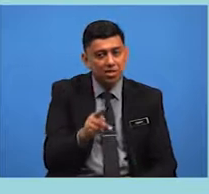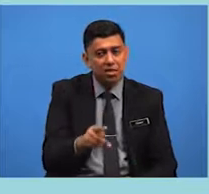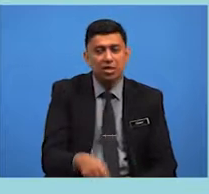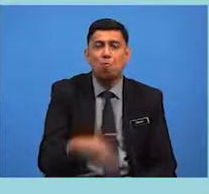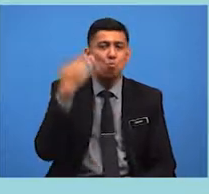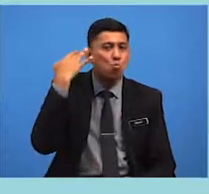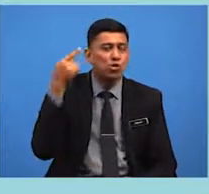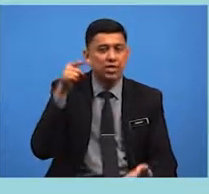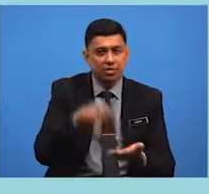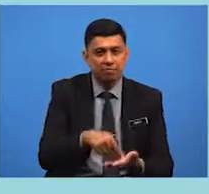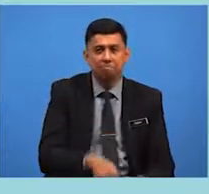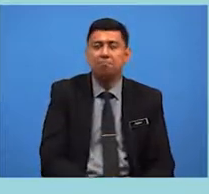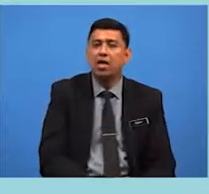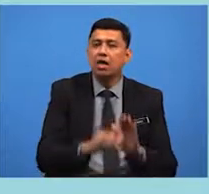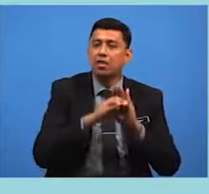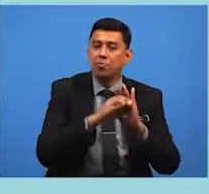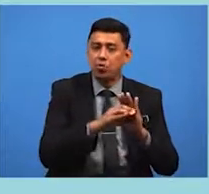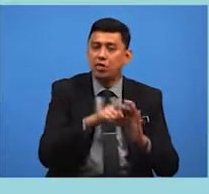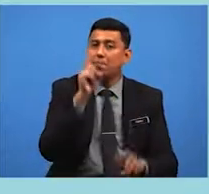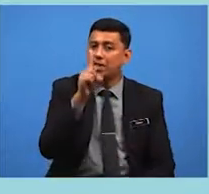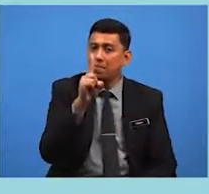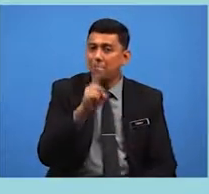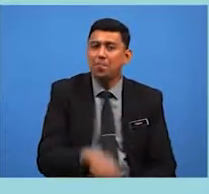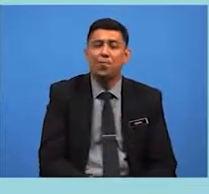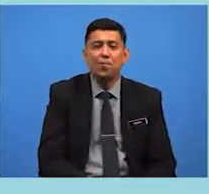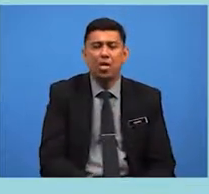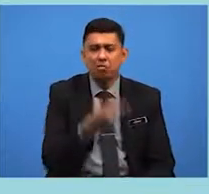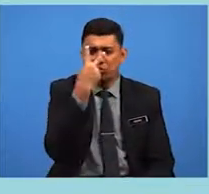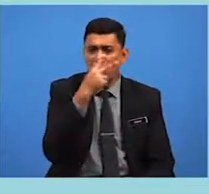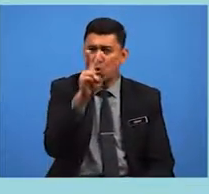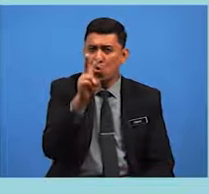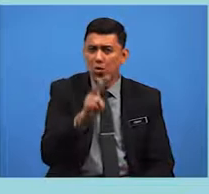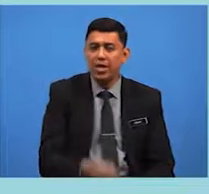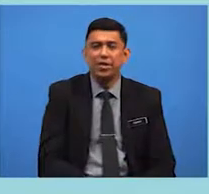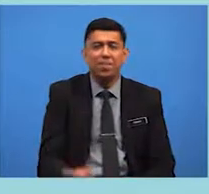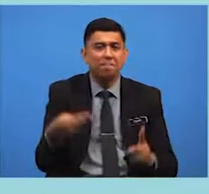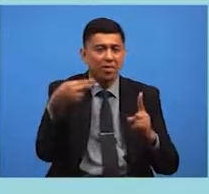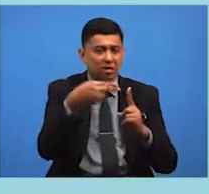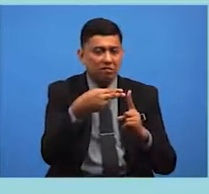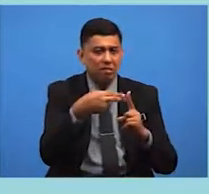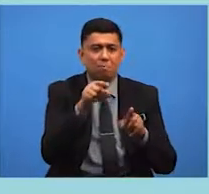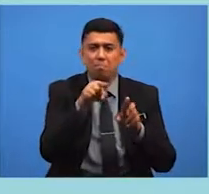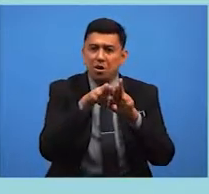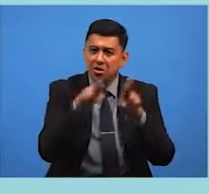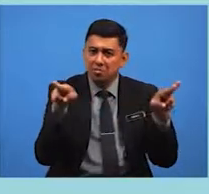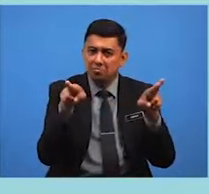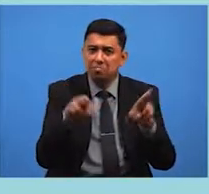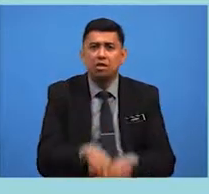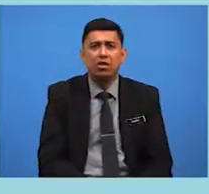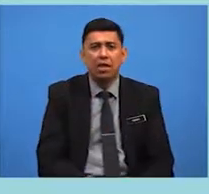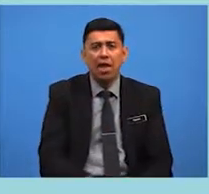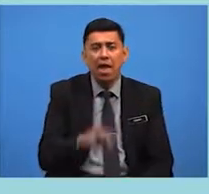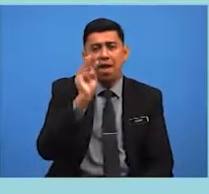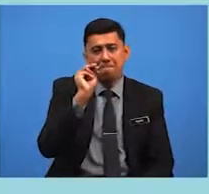ini. Dalam contoh yang pertama, kita perhatikan huruf yang bergaris ialah konsonan